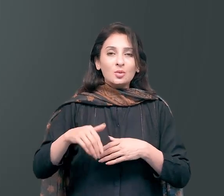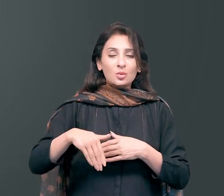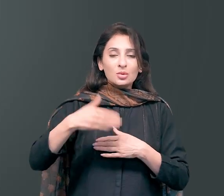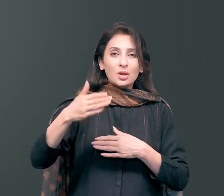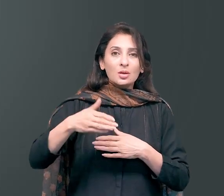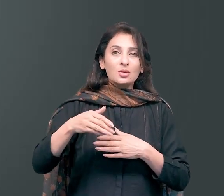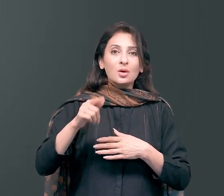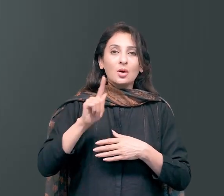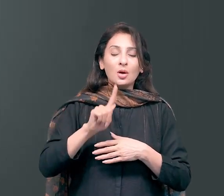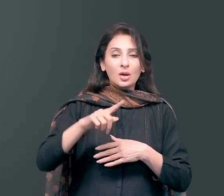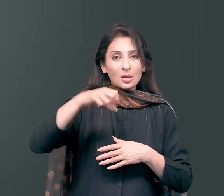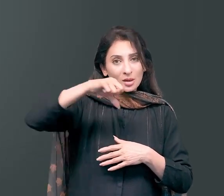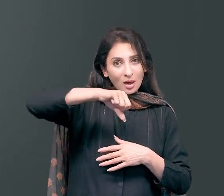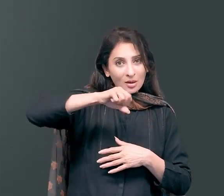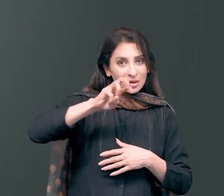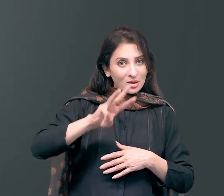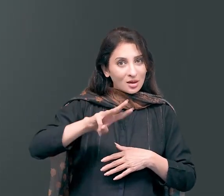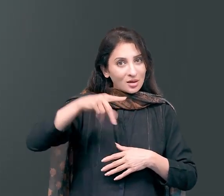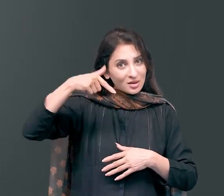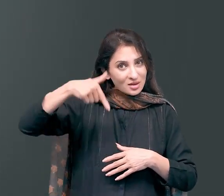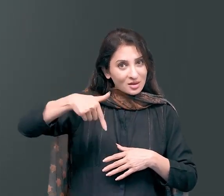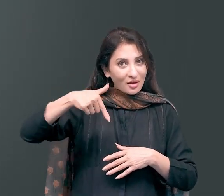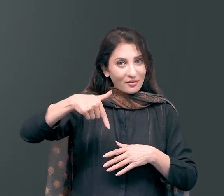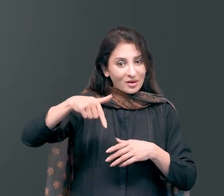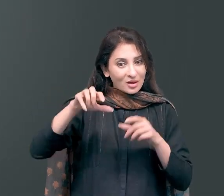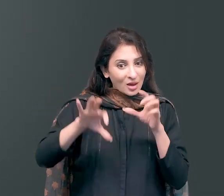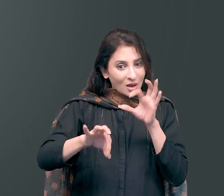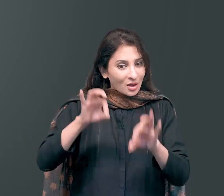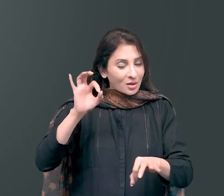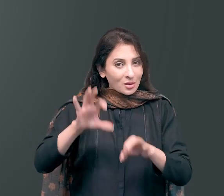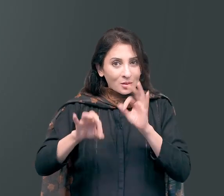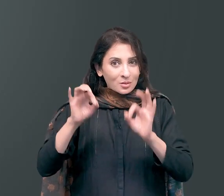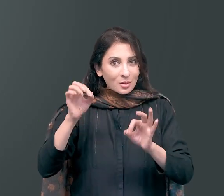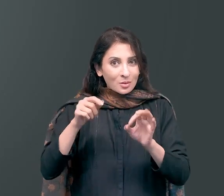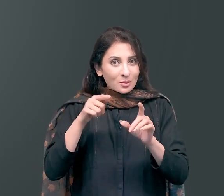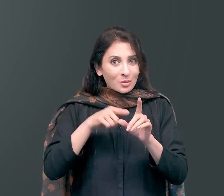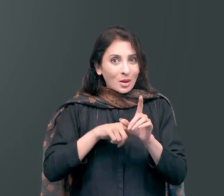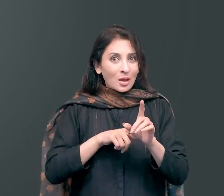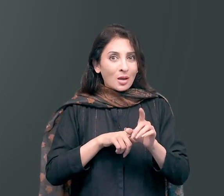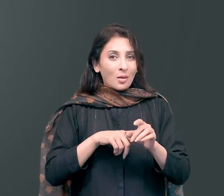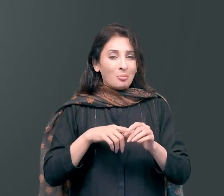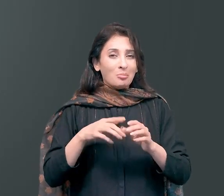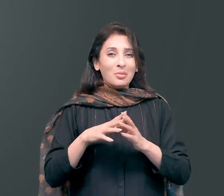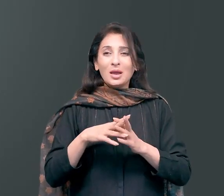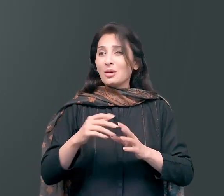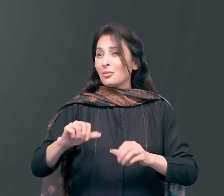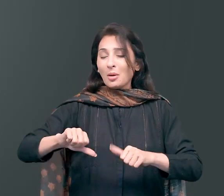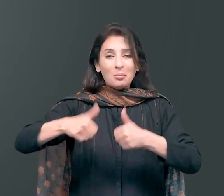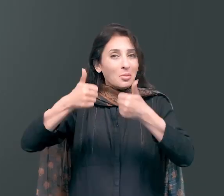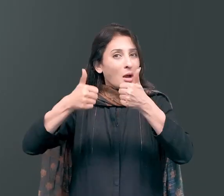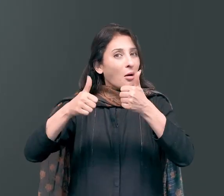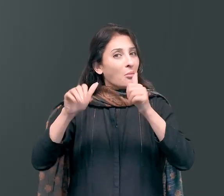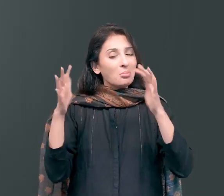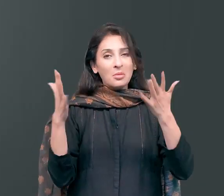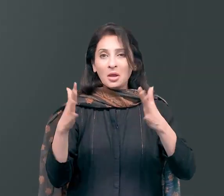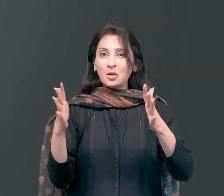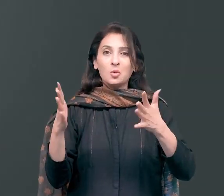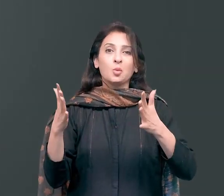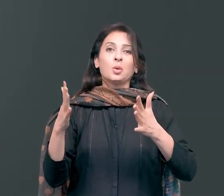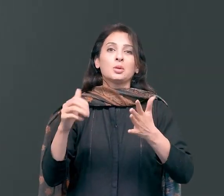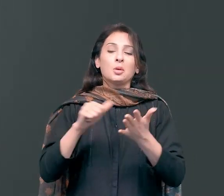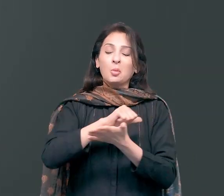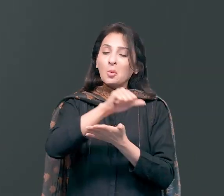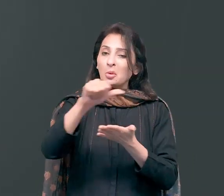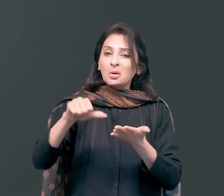تھا۔ 1936 اور 37 کے انتخابات میں مسلم لیگ کو کوئی بڑی کامیابی حاصل نہیں ہوتی، کسی صوبے میں